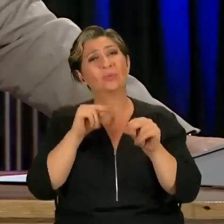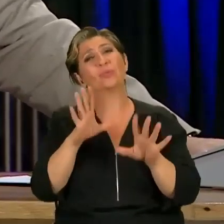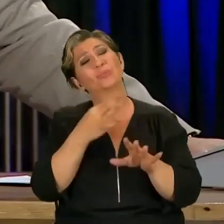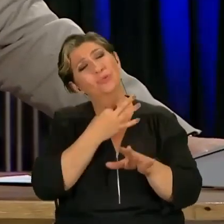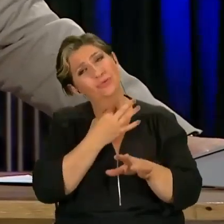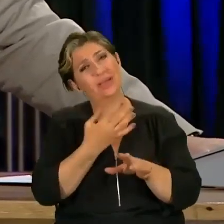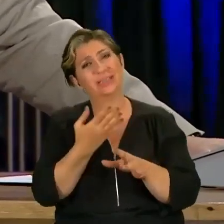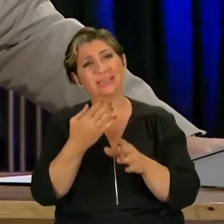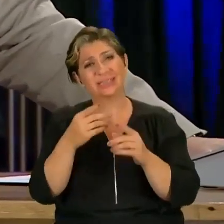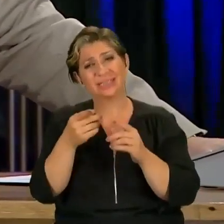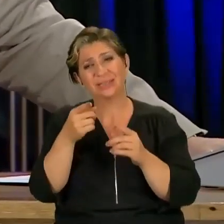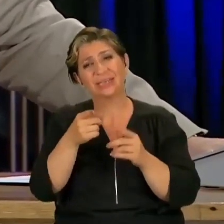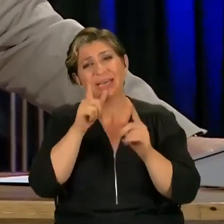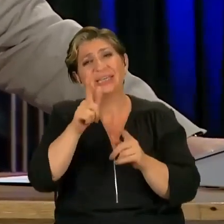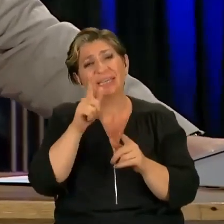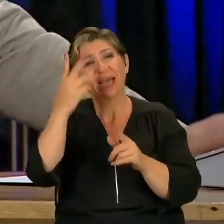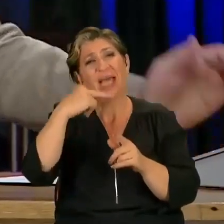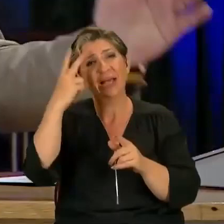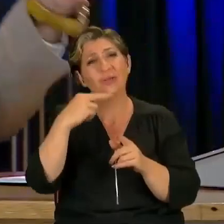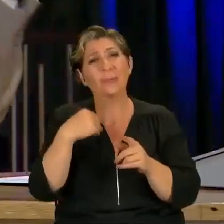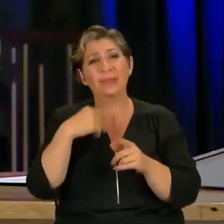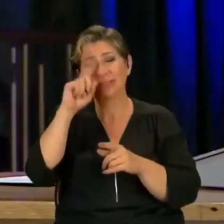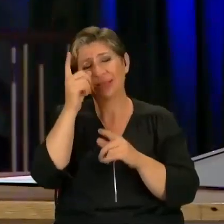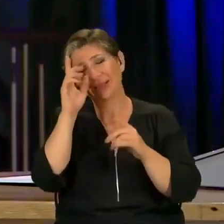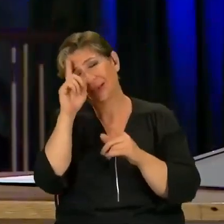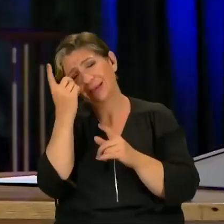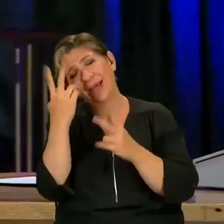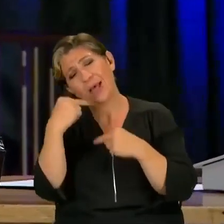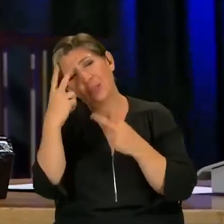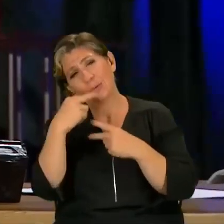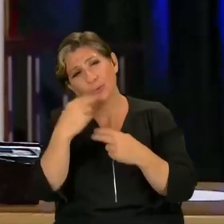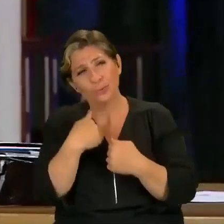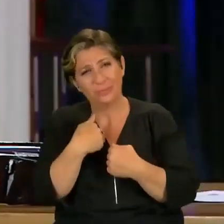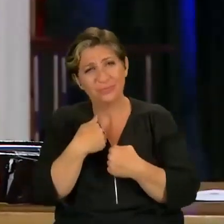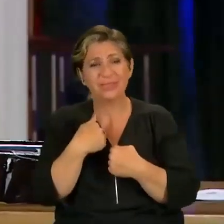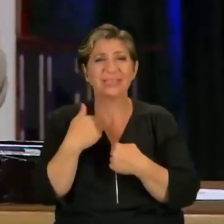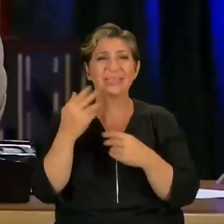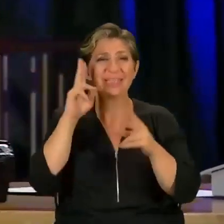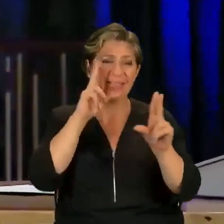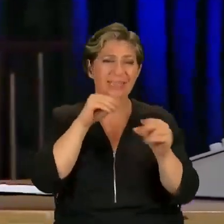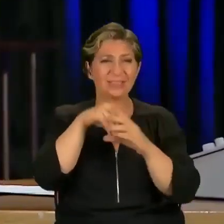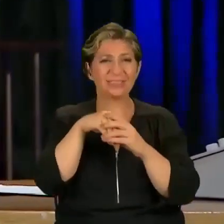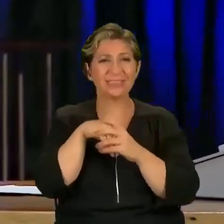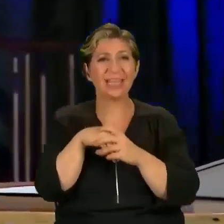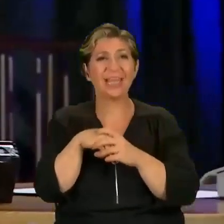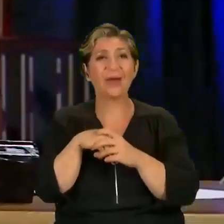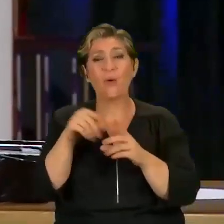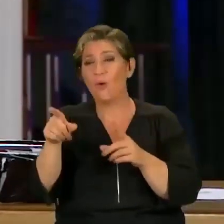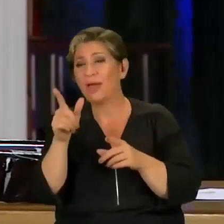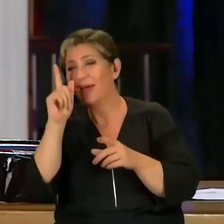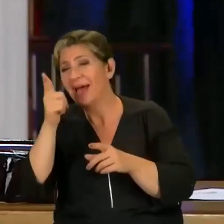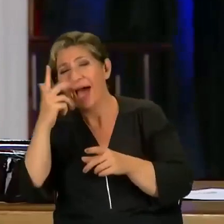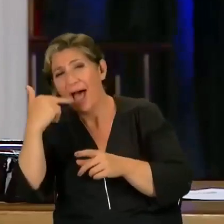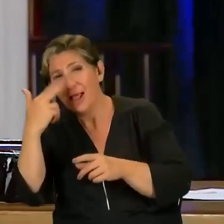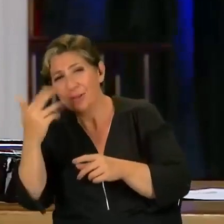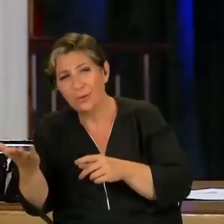de uyumuyorum. Yan taraf bu da ıy ıy diye ağlıyor. Ben yalnız, yapayalnız böyle ağlıyorum yatakta, ay ay ay ay diye. Oradan